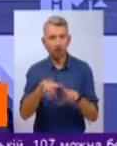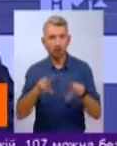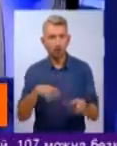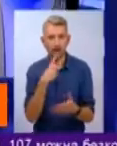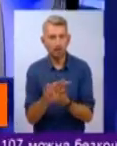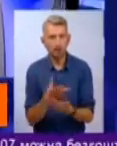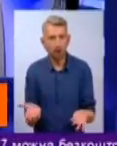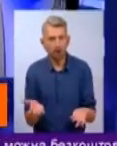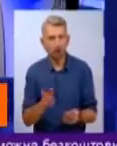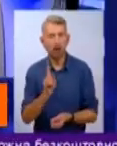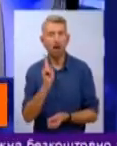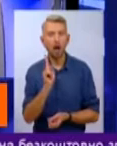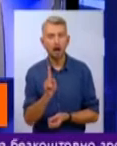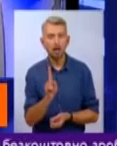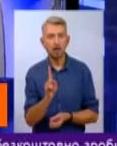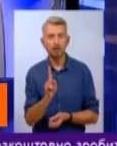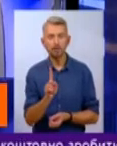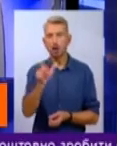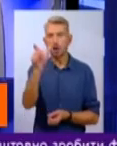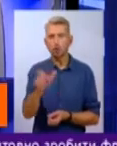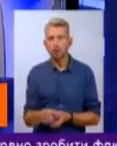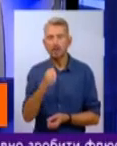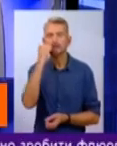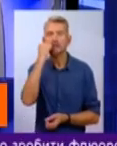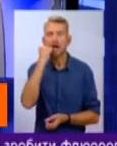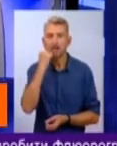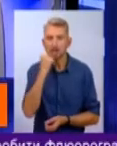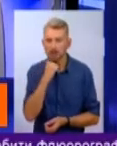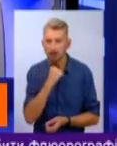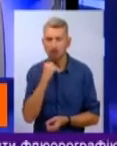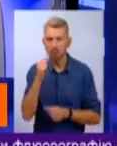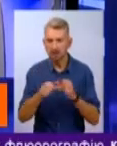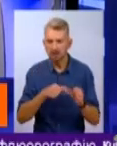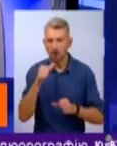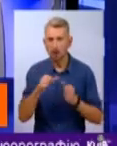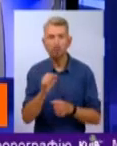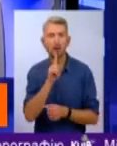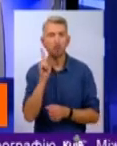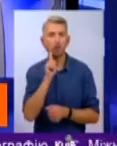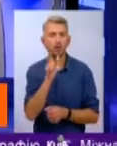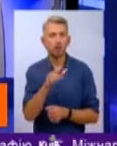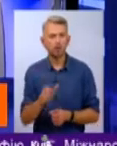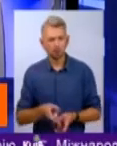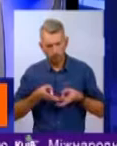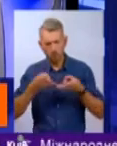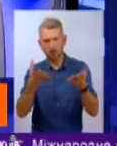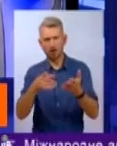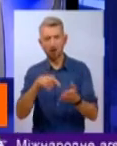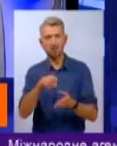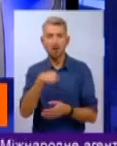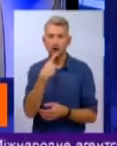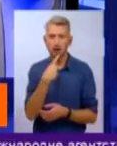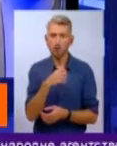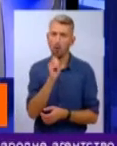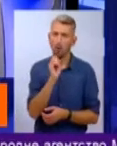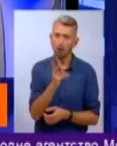показує, але людина старіє рік за роком, а молоді люди не йдуть, тому що їм кажуть: Окей, але